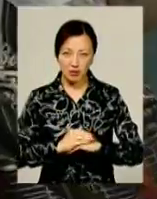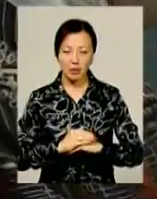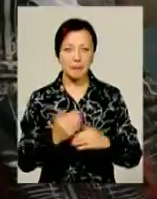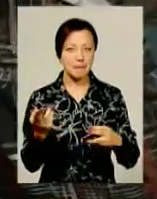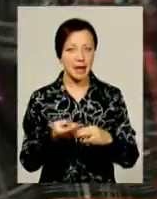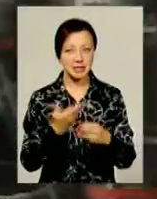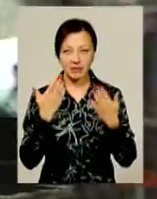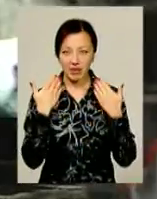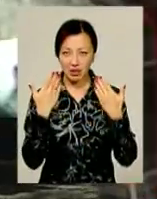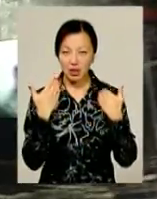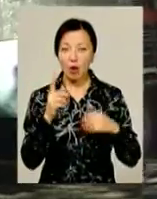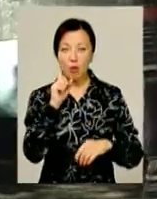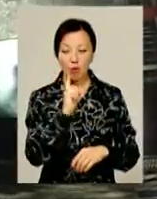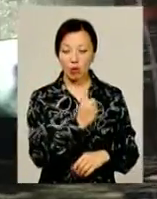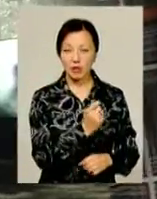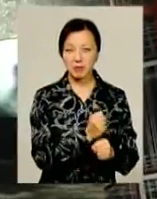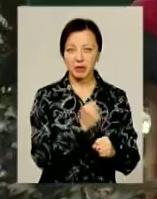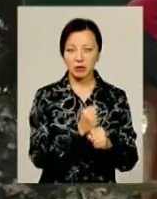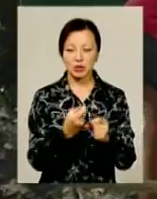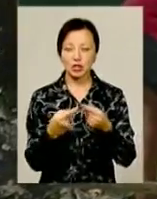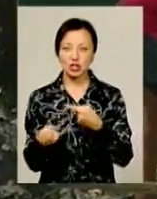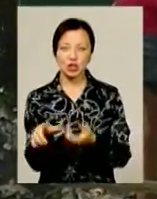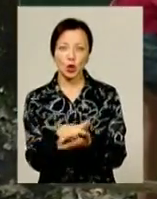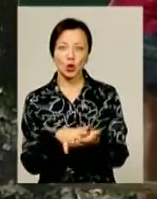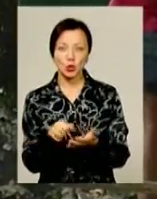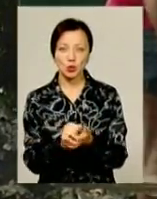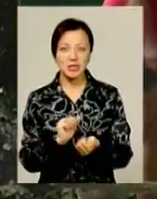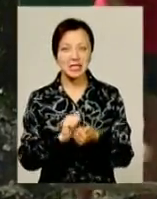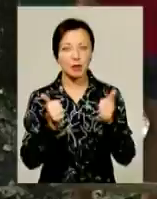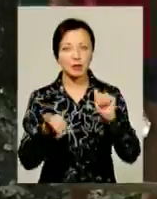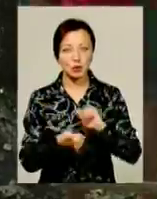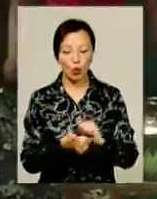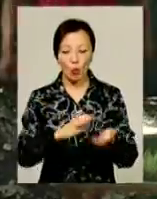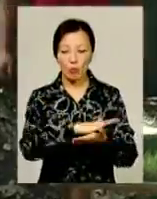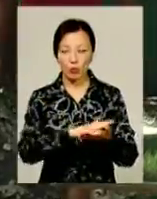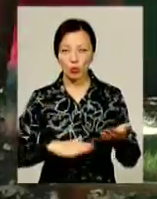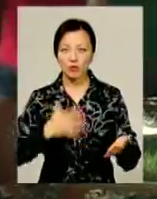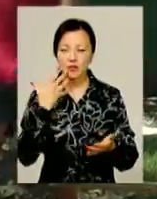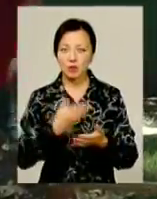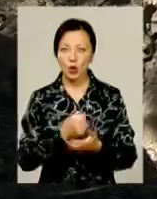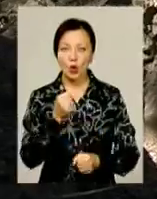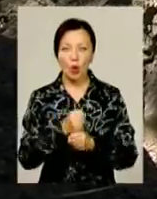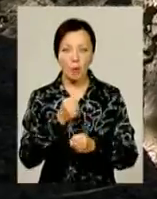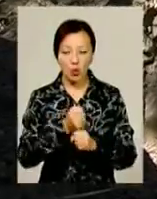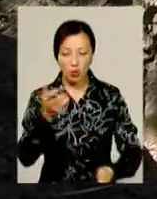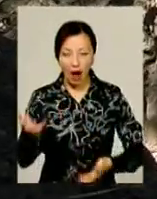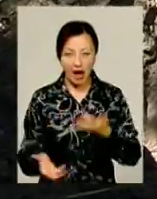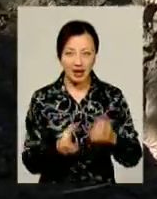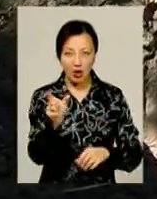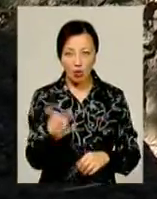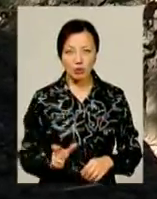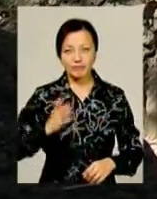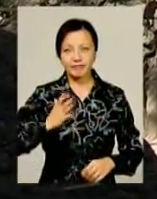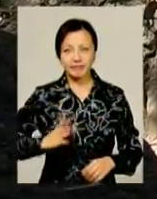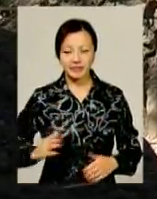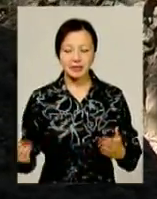без вихідних. Та поки одні працюють, інші руйнують. Замість того, аби продовжувати свою роботу, археологи змушені заново